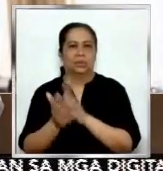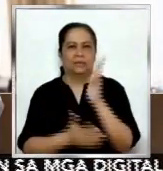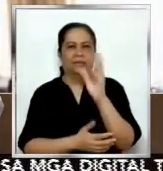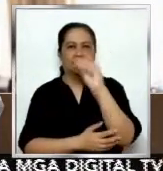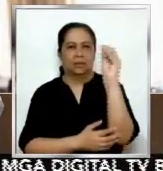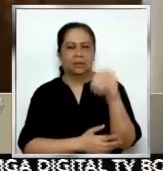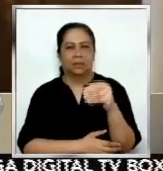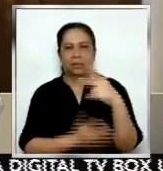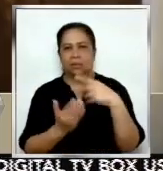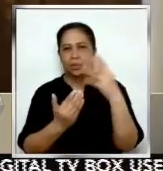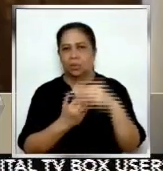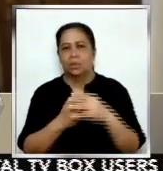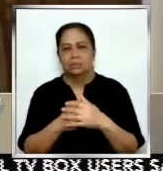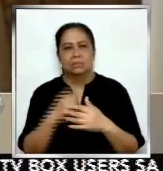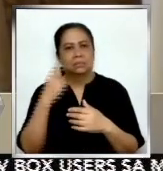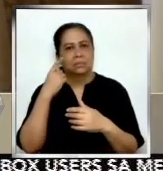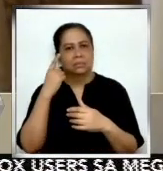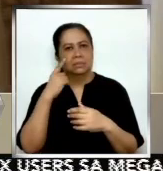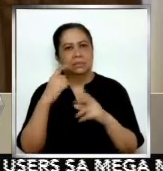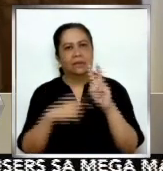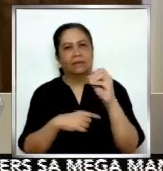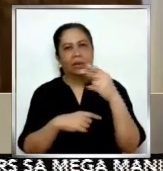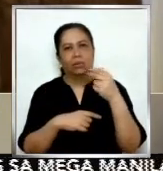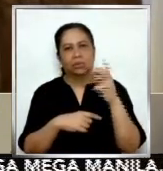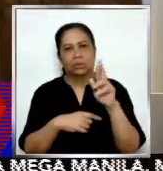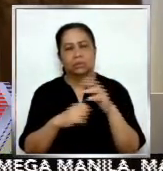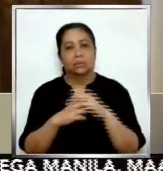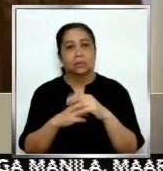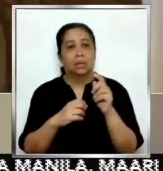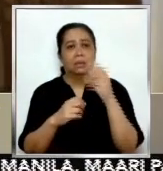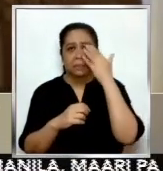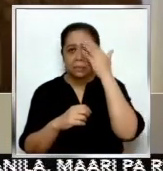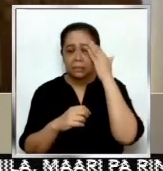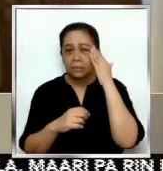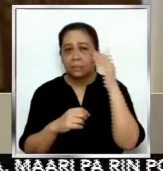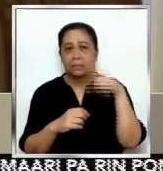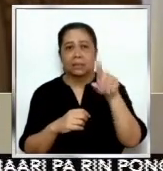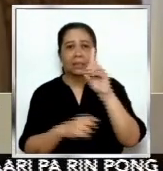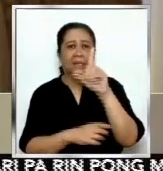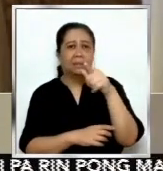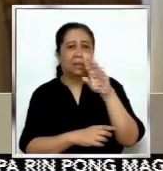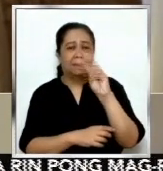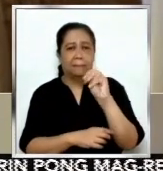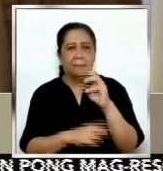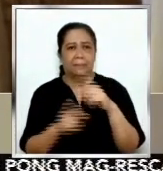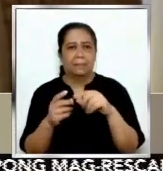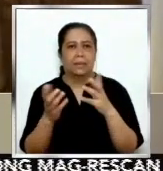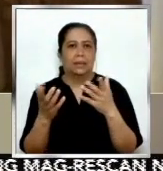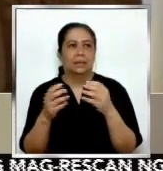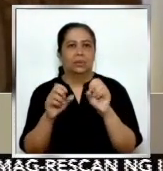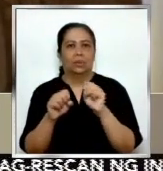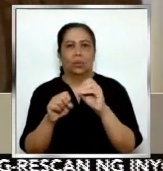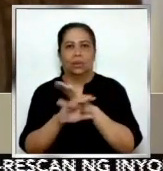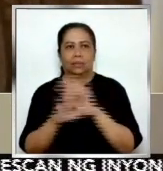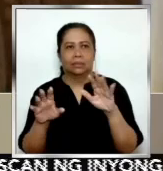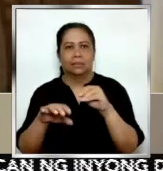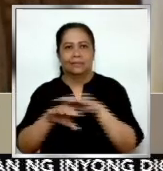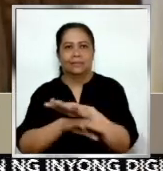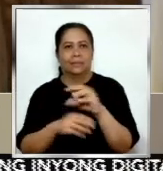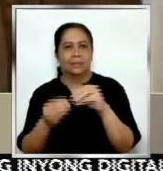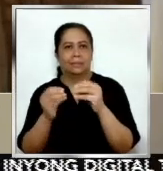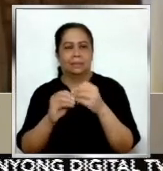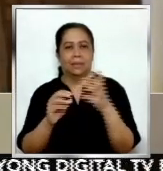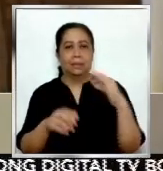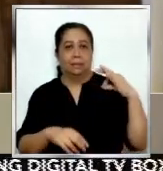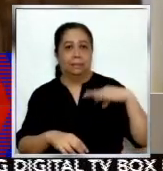program voucher. Ang pakiusap po sa amin ng DBM, Madam Senator, is ganito. Para hindi po maapektuhan yung number of